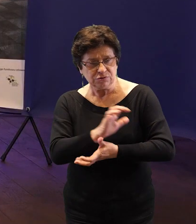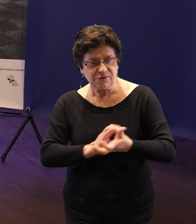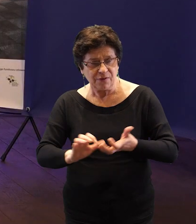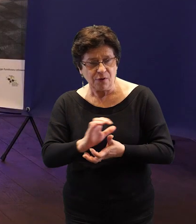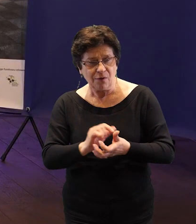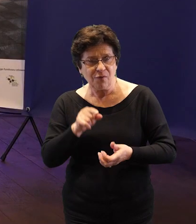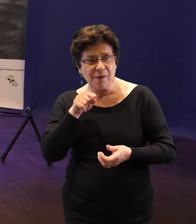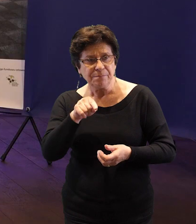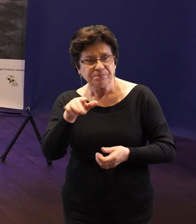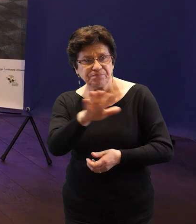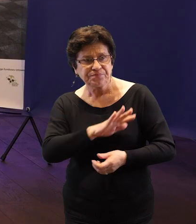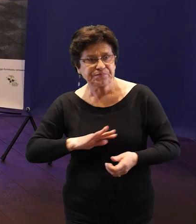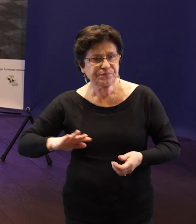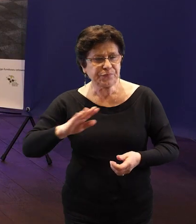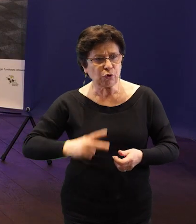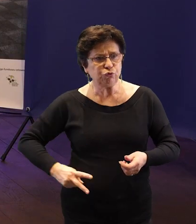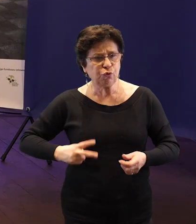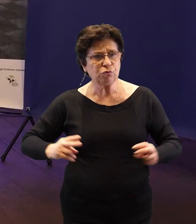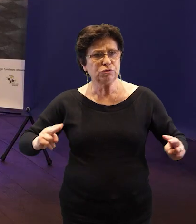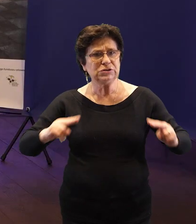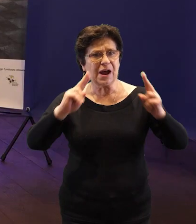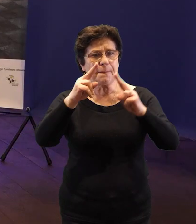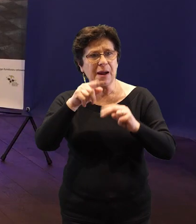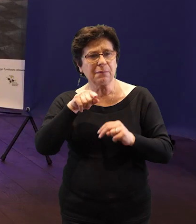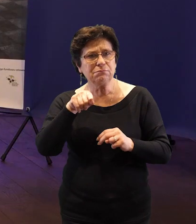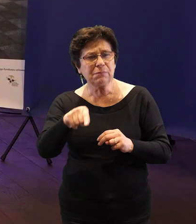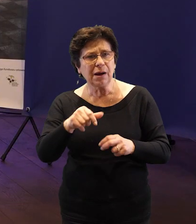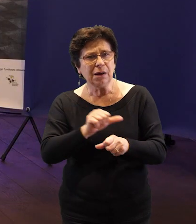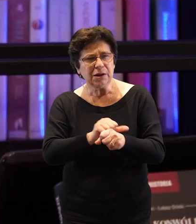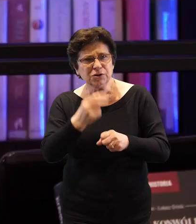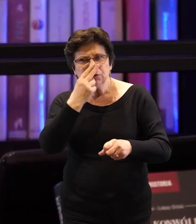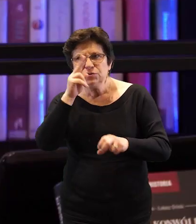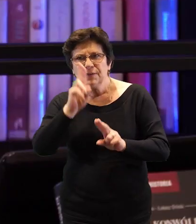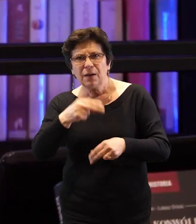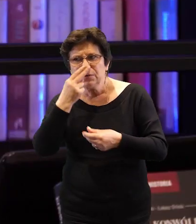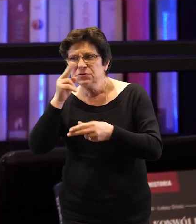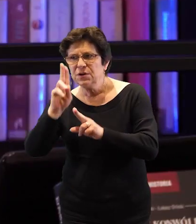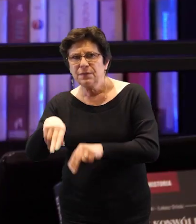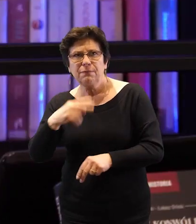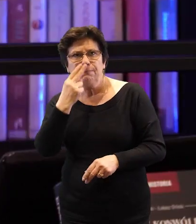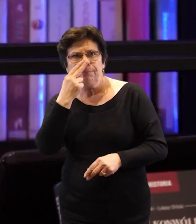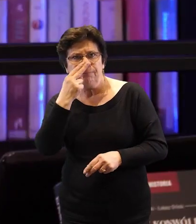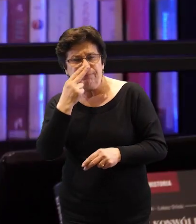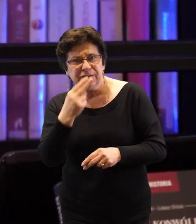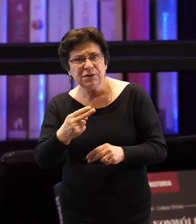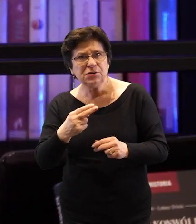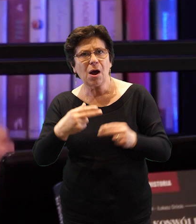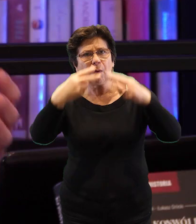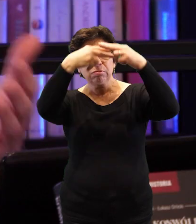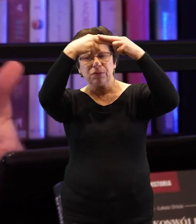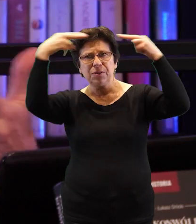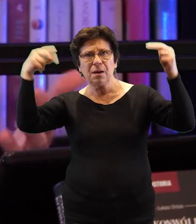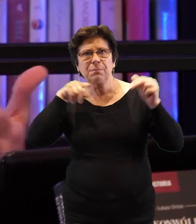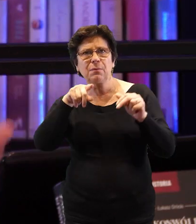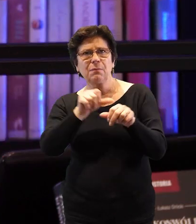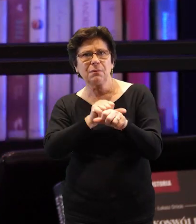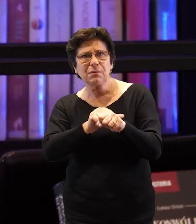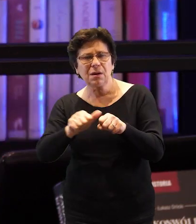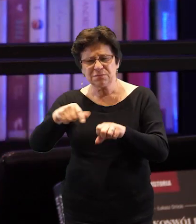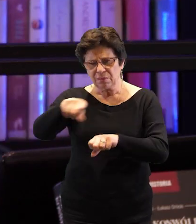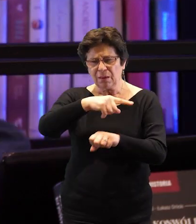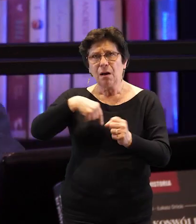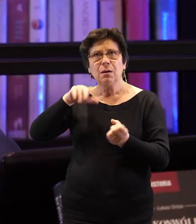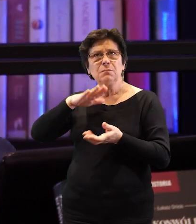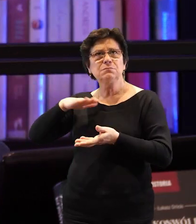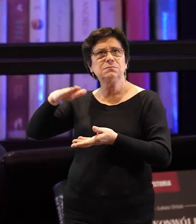Książ byli świadkowie, którzy widzieli takie dziwne obiekty na niebie, to, no, to jak gdyby